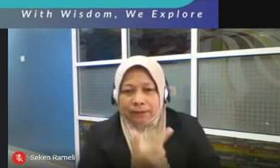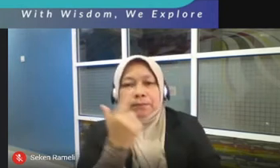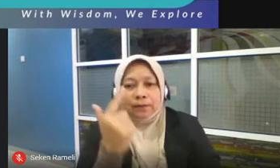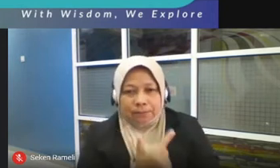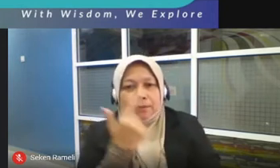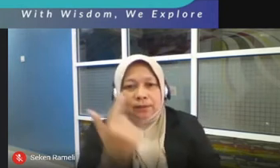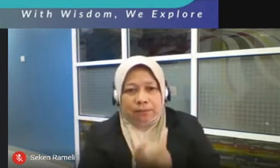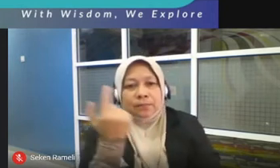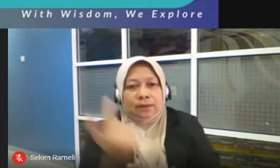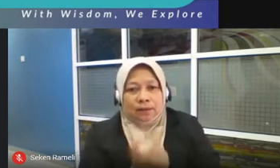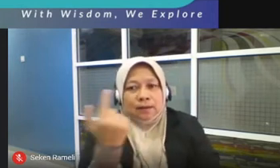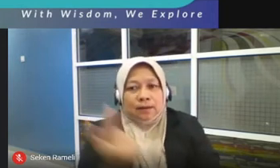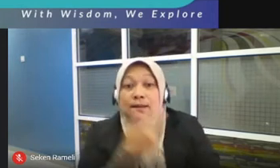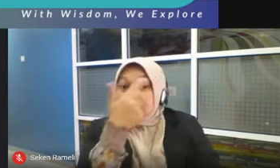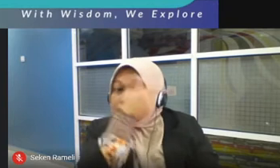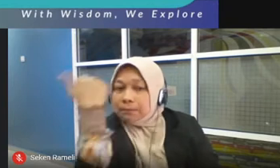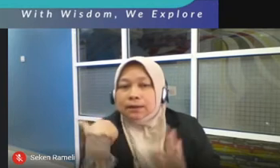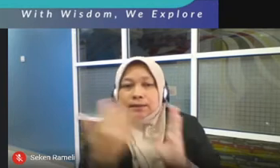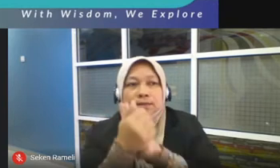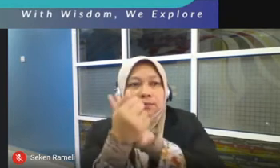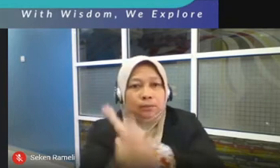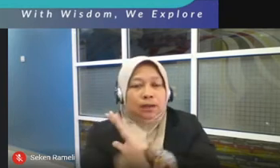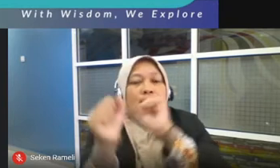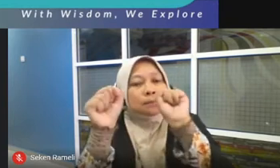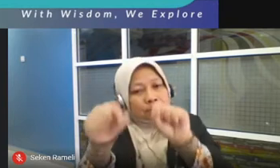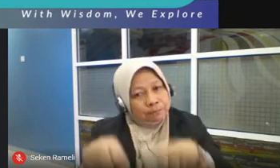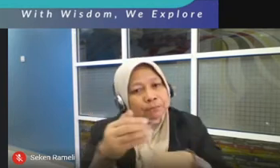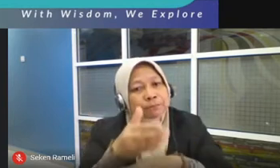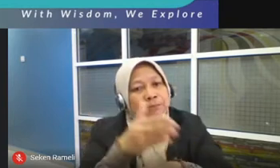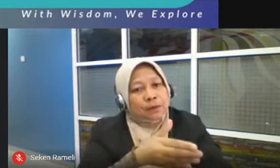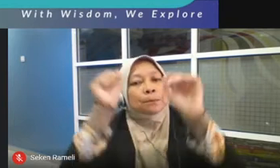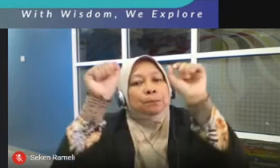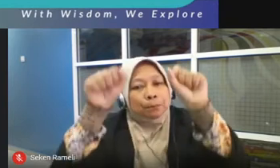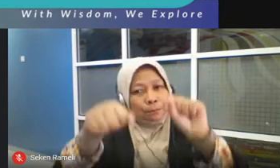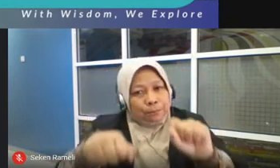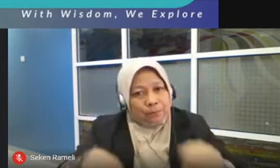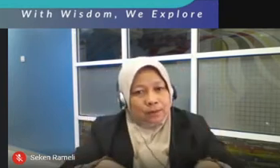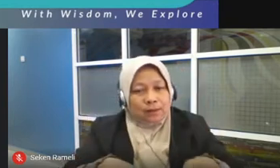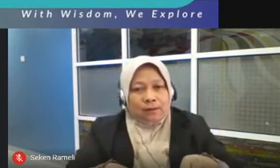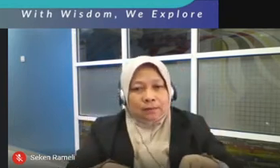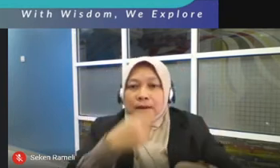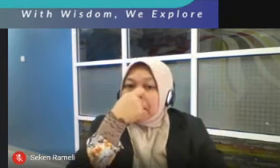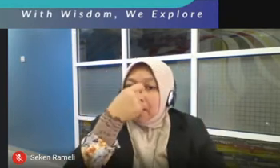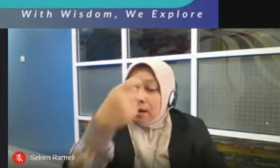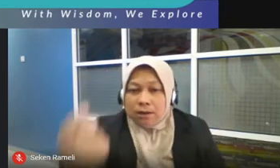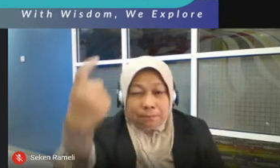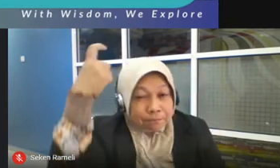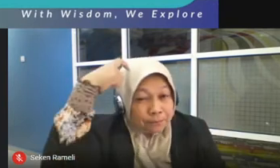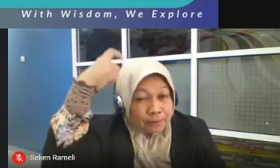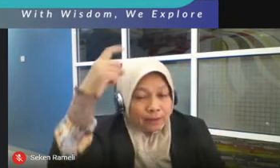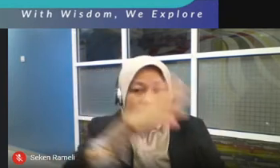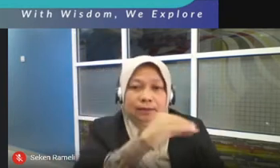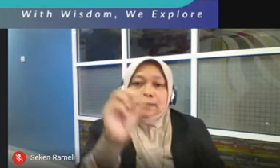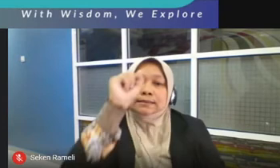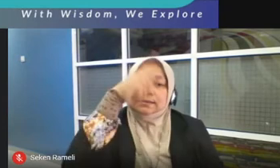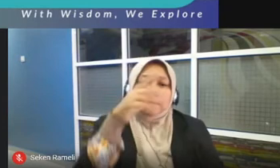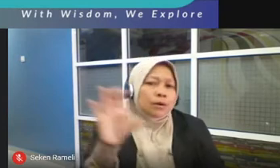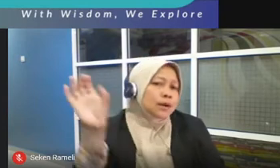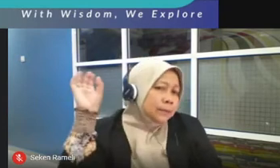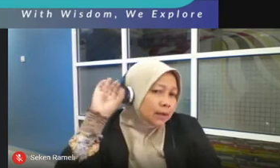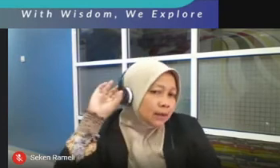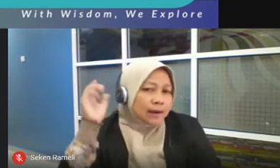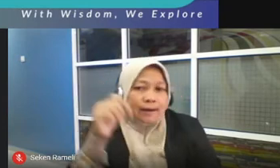kerana berjaya mempunyai kebolehan dan keupayaan dan mampu mempengaruhi pemikiran dan tingkah laku